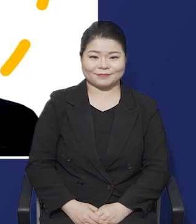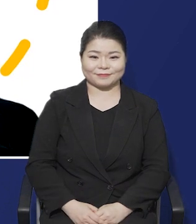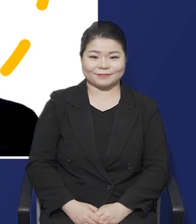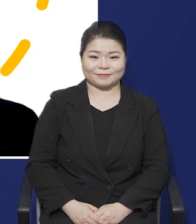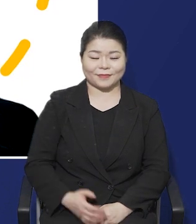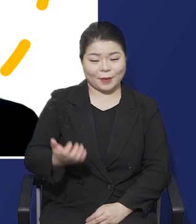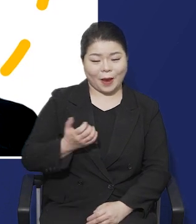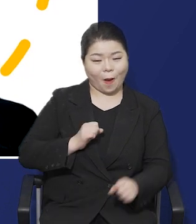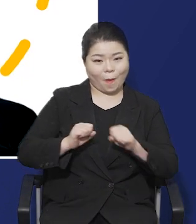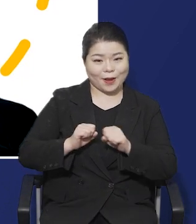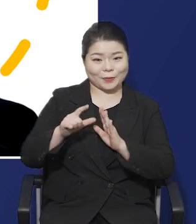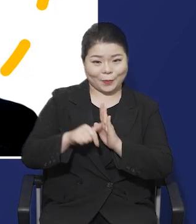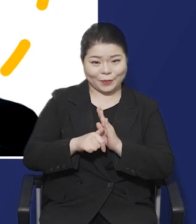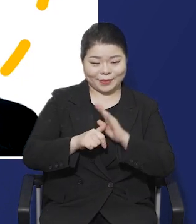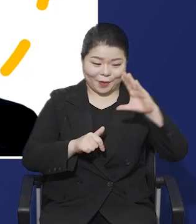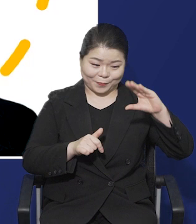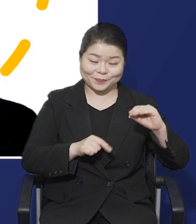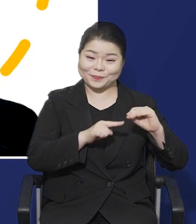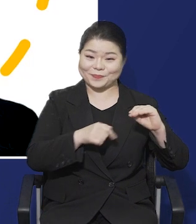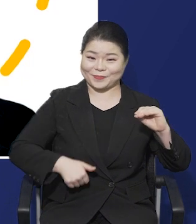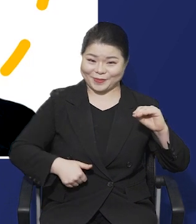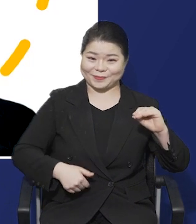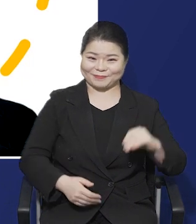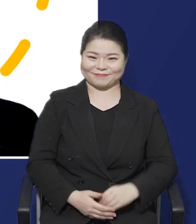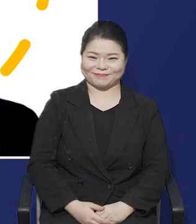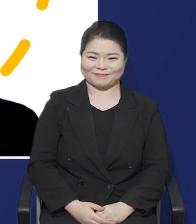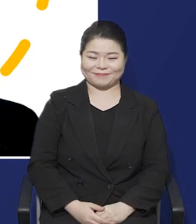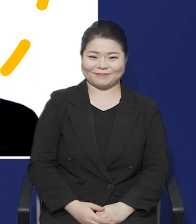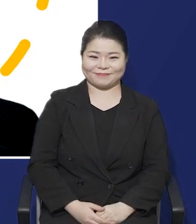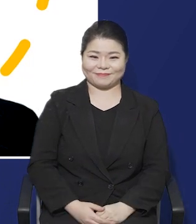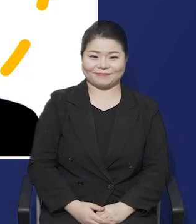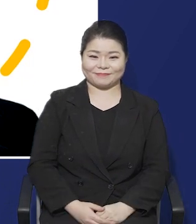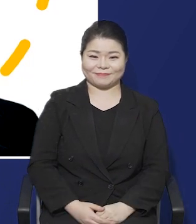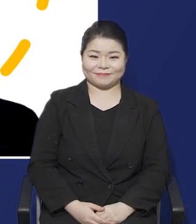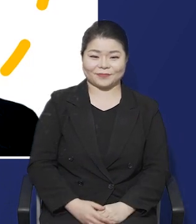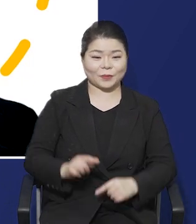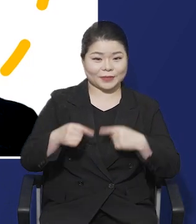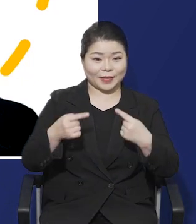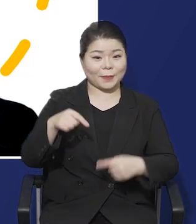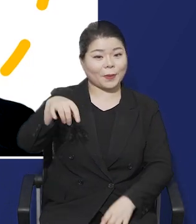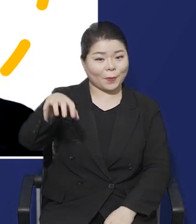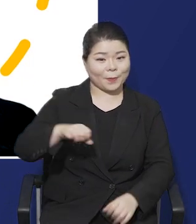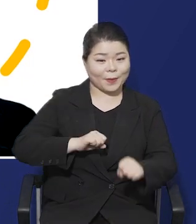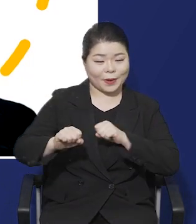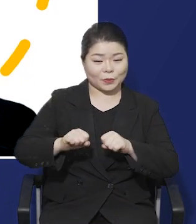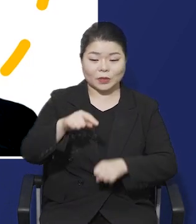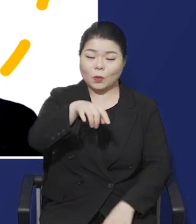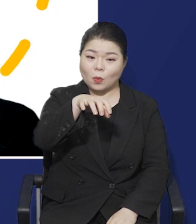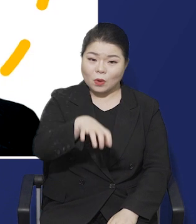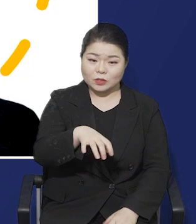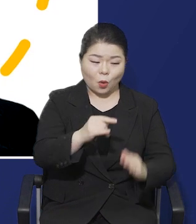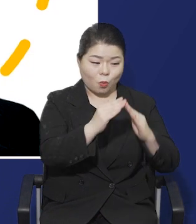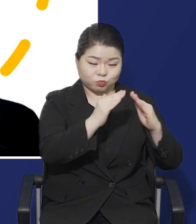참가 사전 활동에 이루어지는 내용이 되겠습니다. 다음은 참가 현장 활동입니다. 현장에서